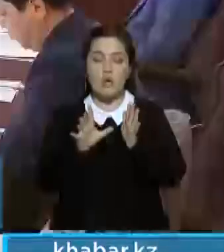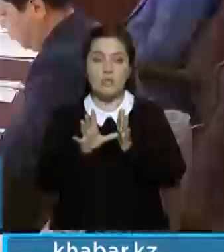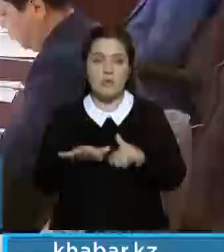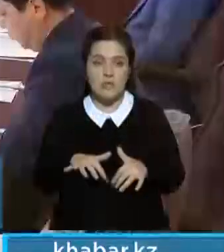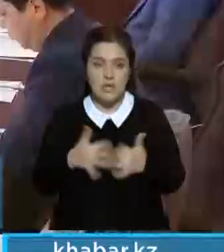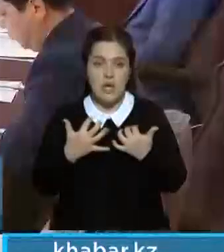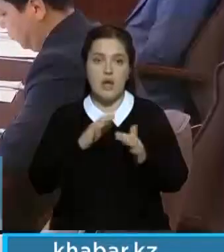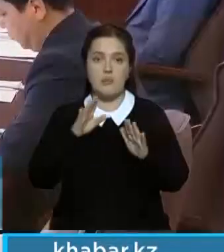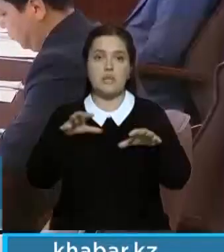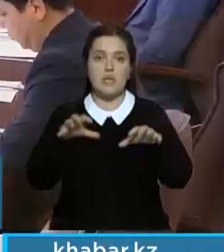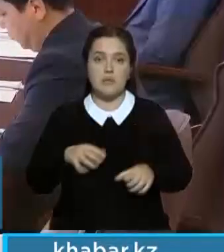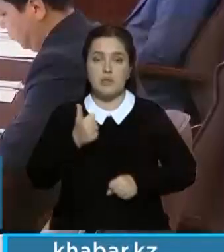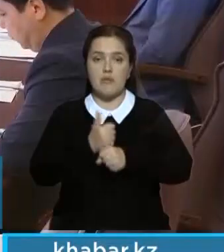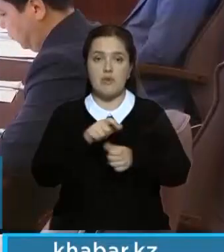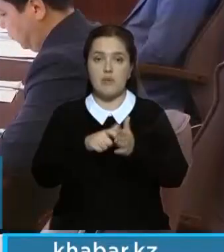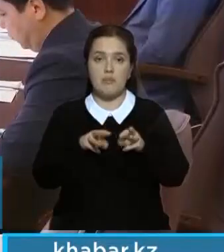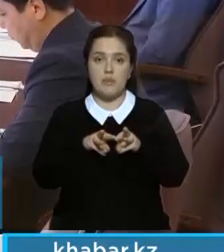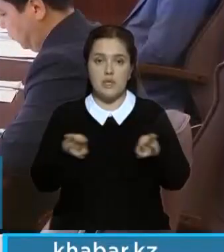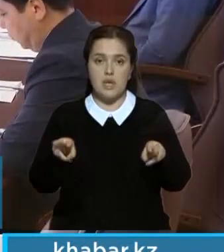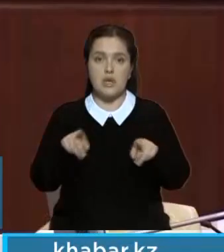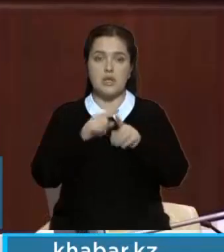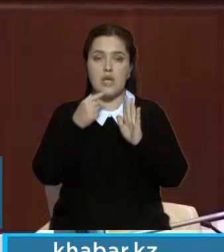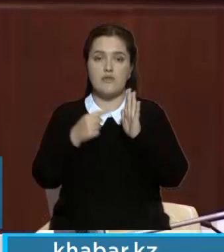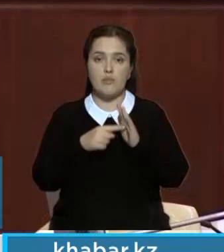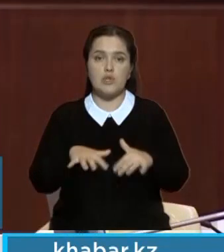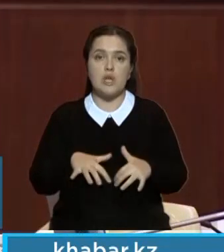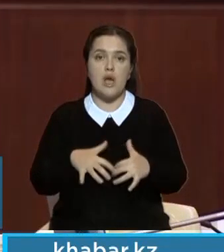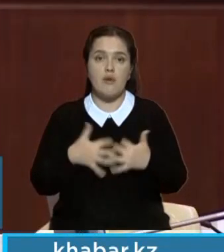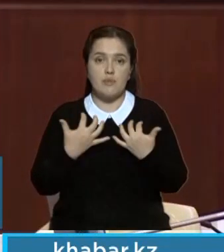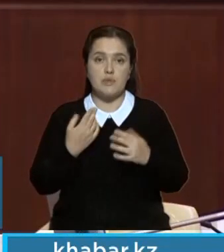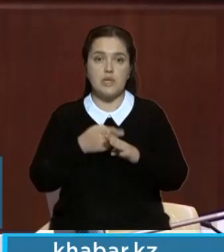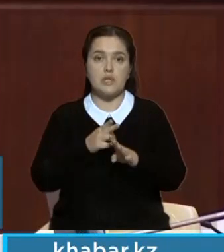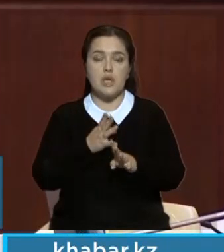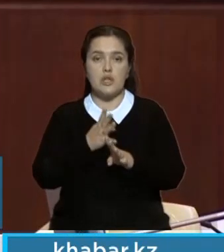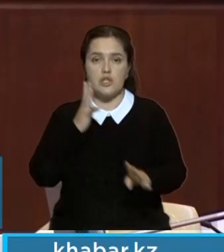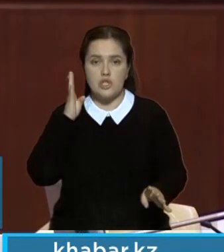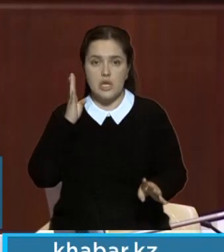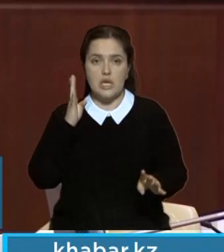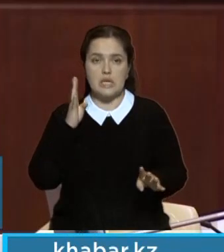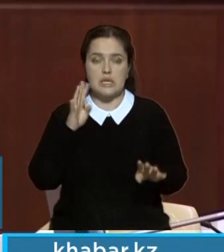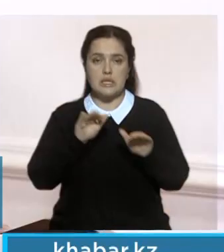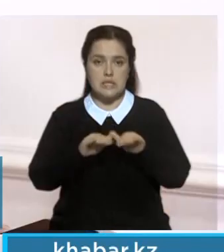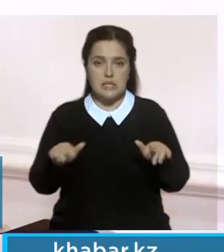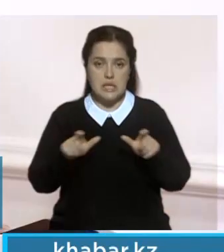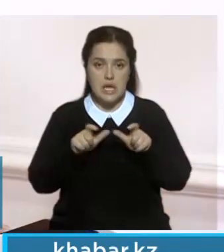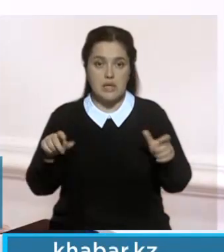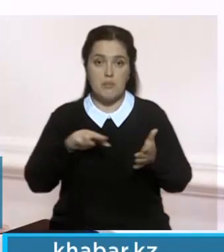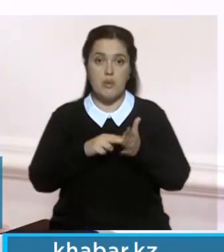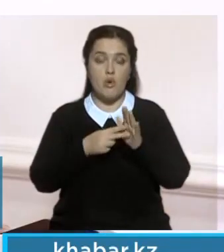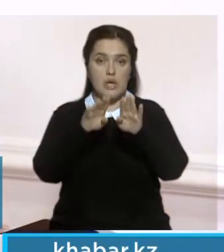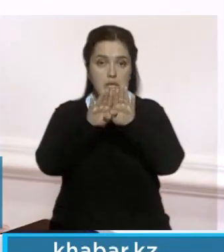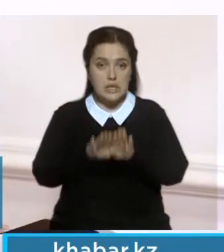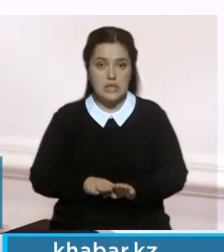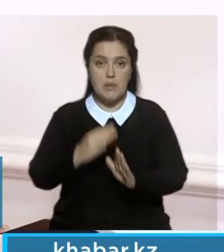внедрения цифровизации под председательством главы Кабмина рассмотрели также вопросы автоматизации очередей в дошкольные учреждения.